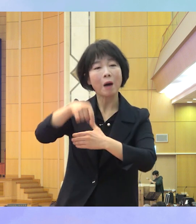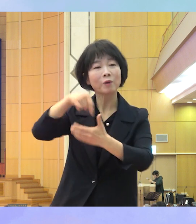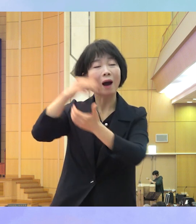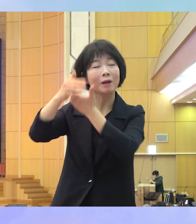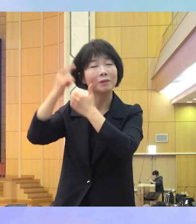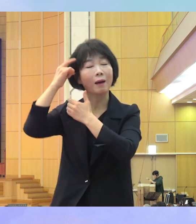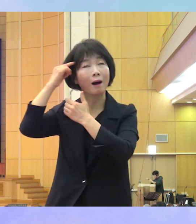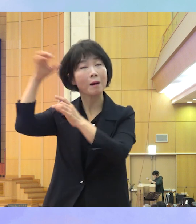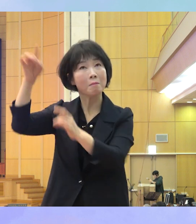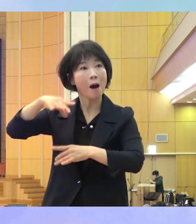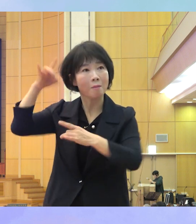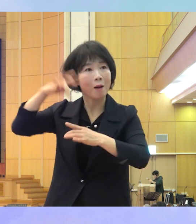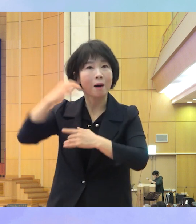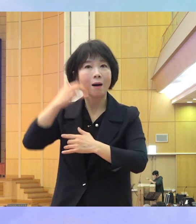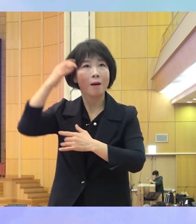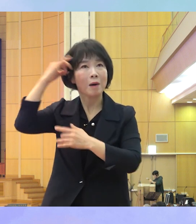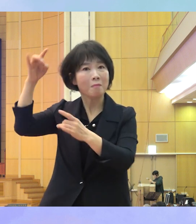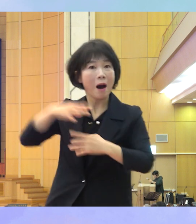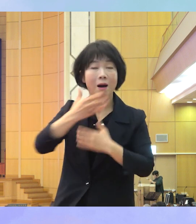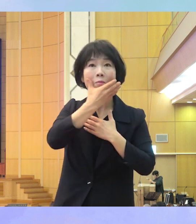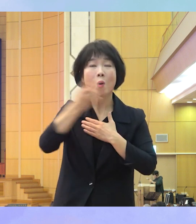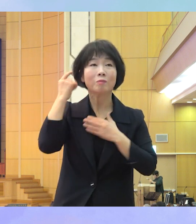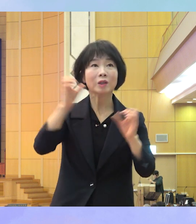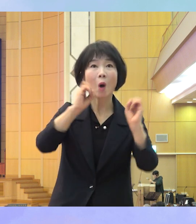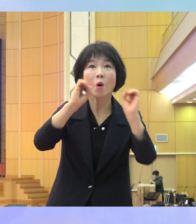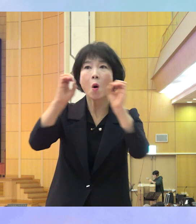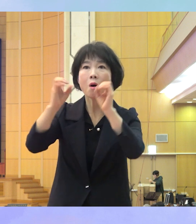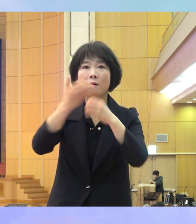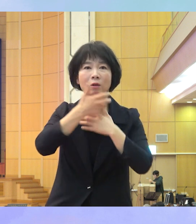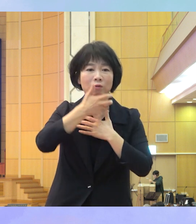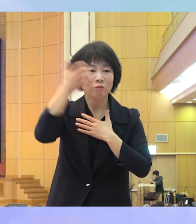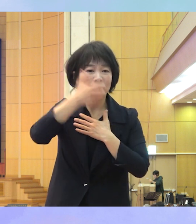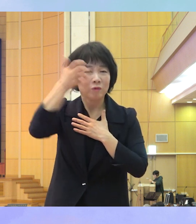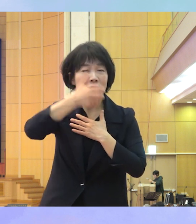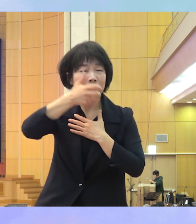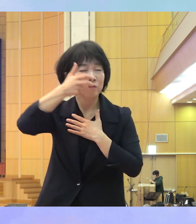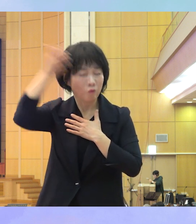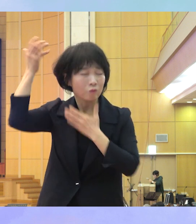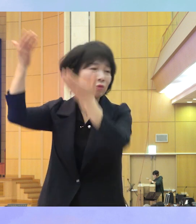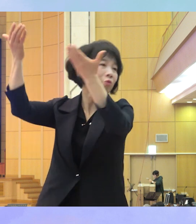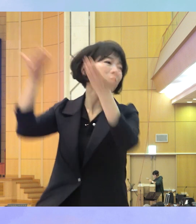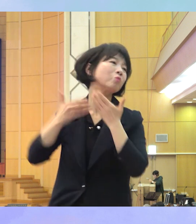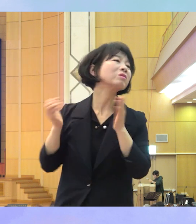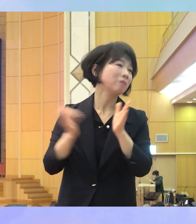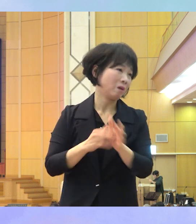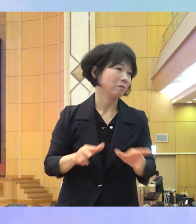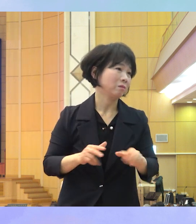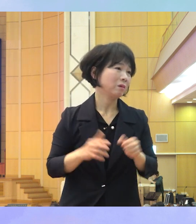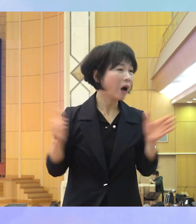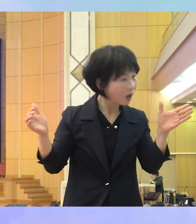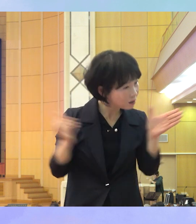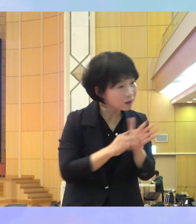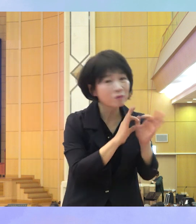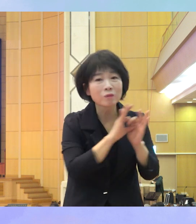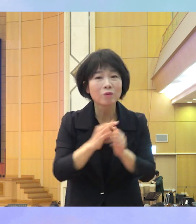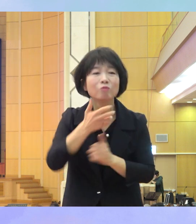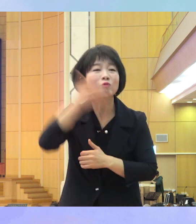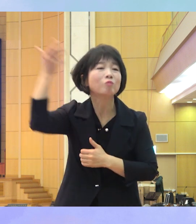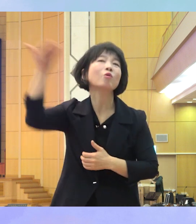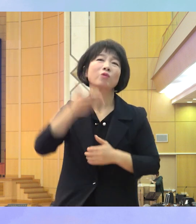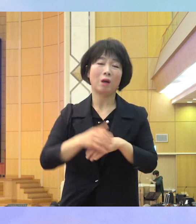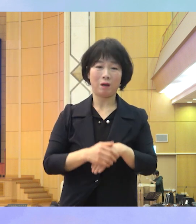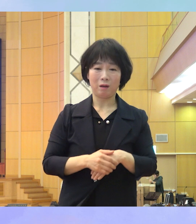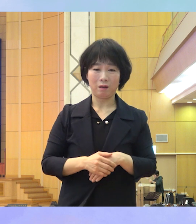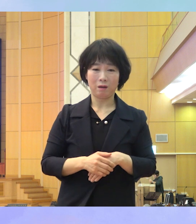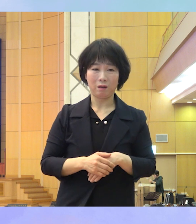생각을 주시고 그러한 선교의 꿈을 주시고, 그래서 계속 기도하고 오고 있습니다. 그때로는